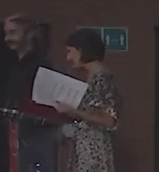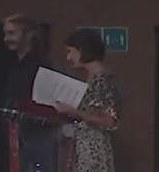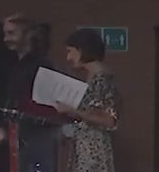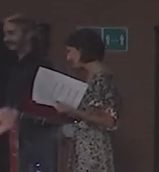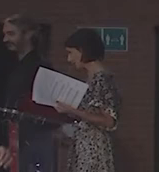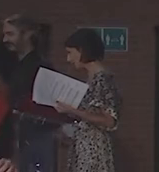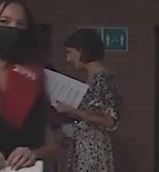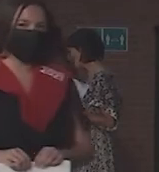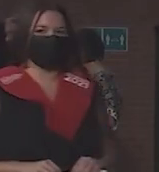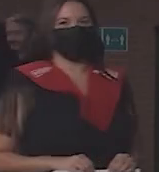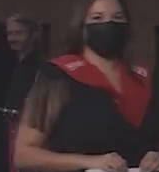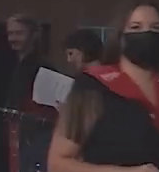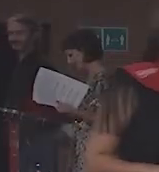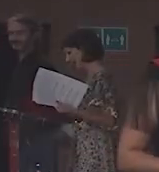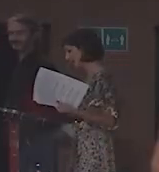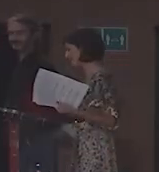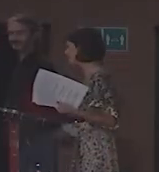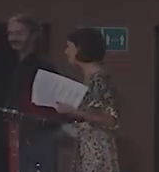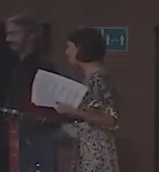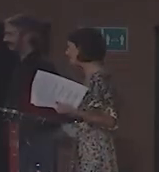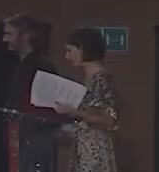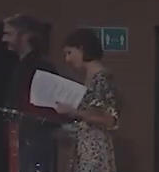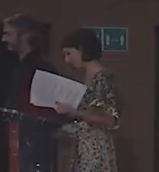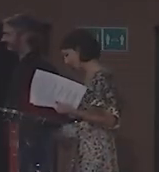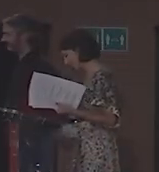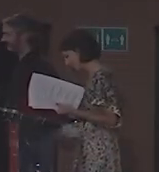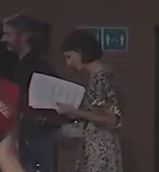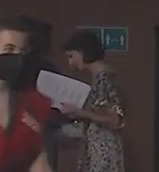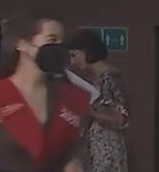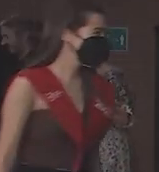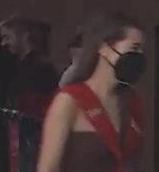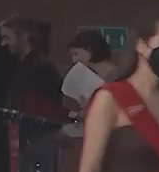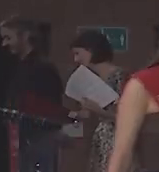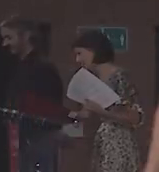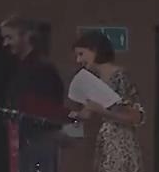Javier, sí, a punt? A punt, a punt, de veritat. Javier Ponce López.